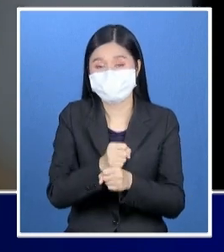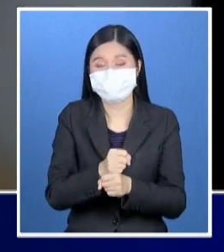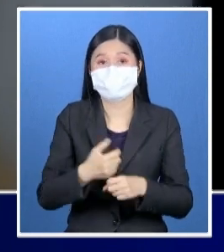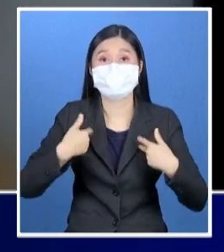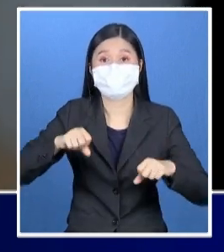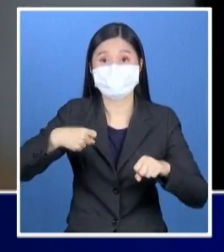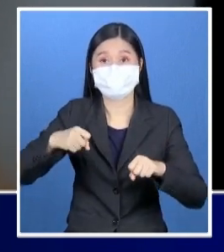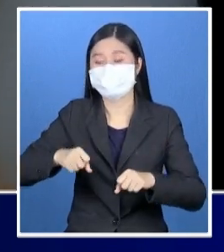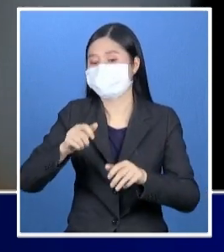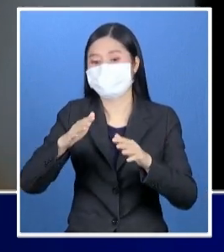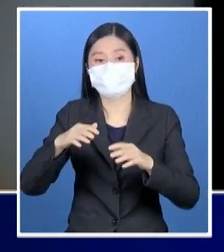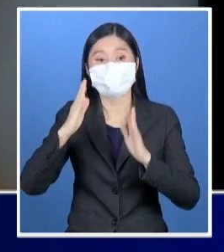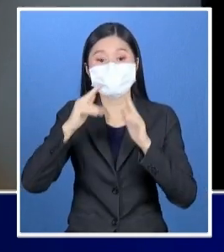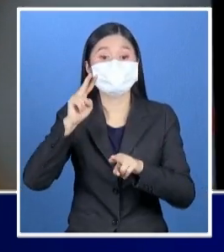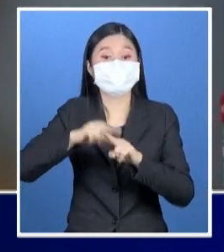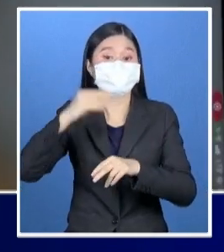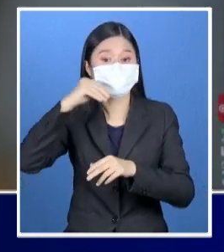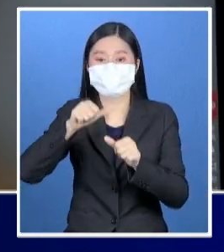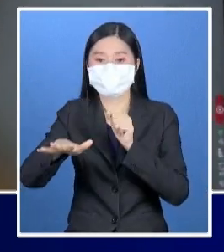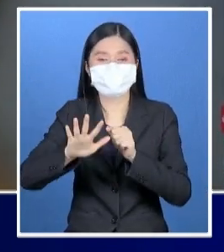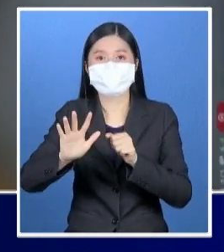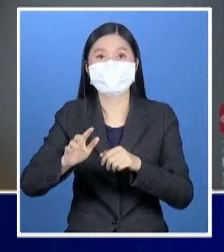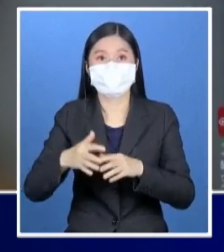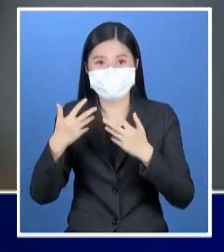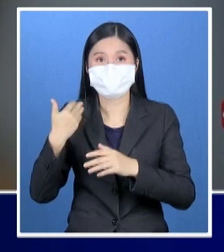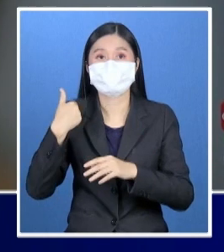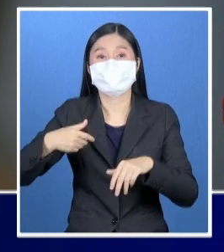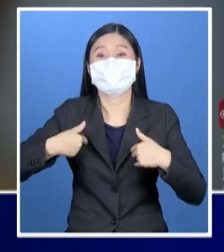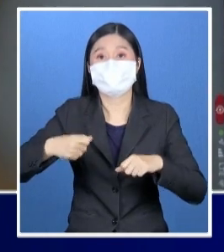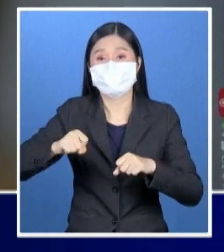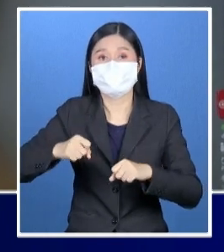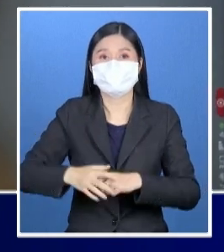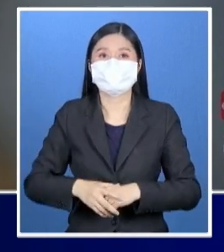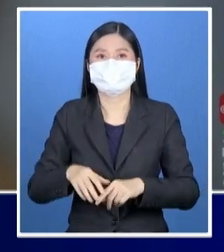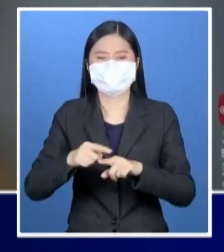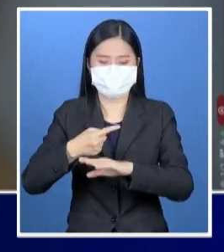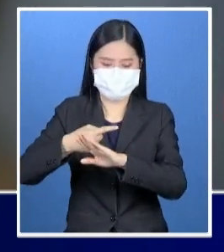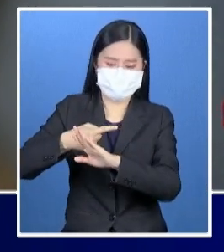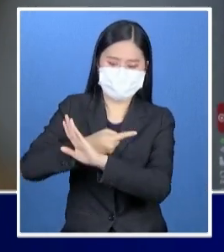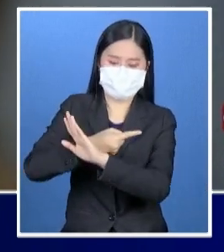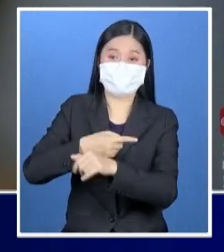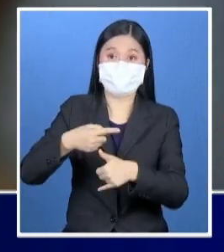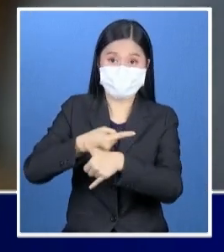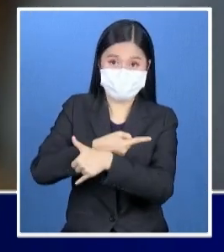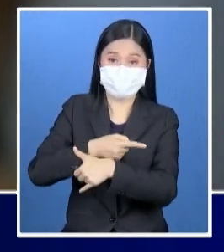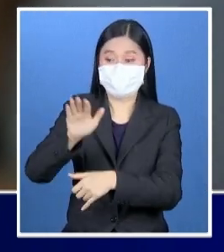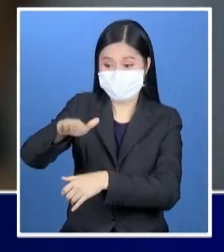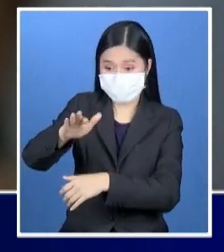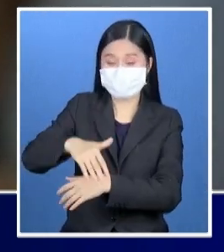วินเจ้าประจำไม่อยู่แล้วก็มีวินคันที่เหมือนกับใช้ประหลัดขิกดันมาเนี่ยจู่ๆเนี่ยขี่มาพอดีก็เล